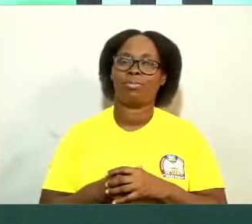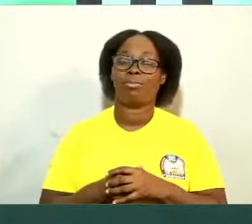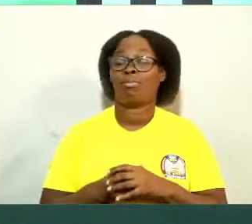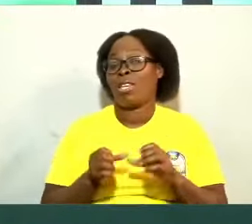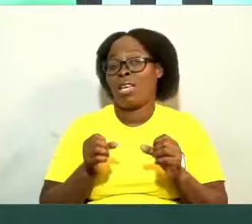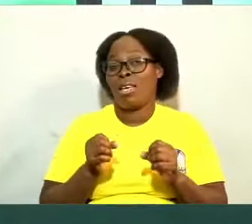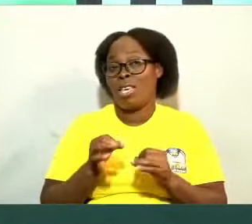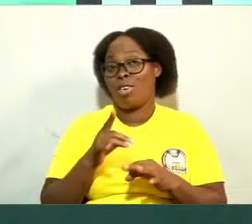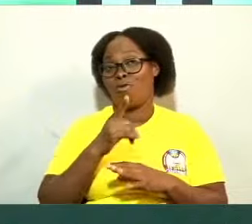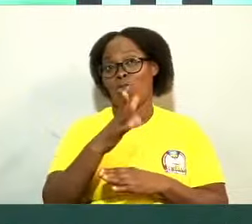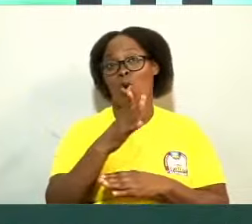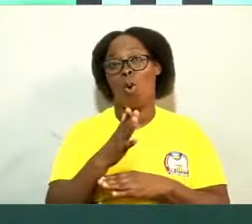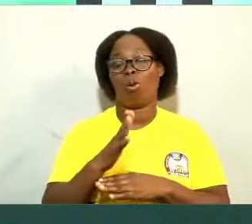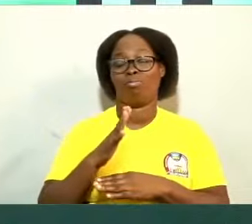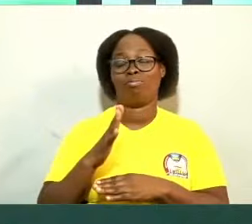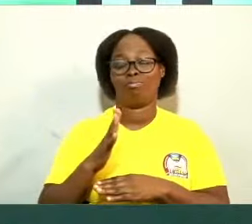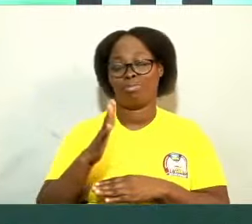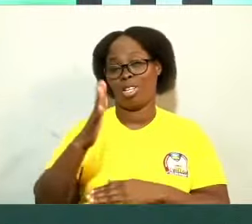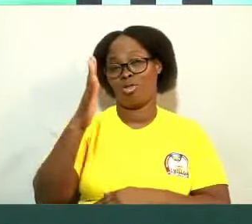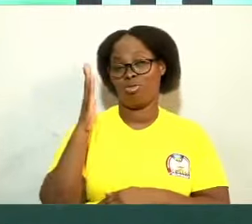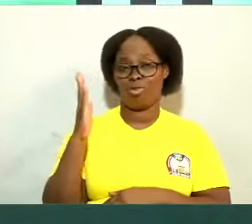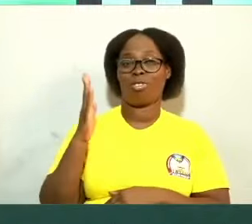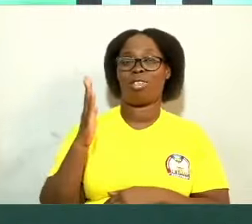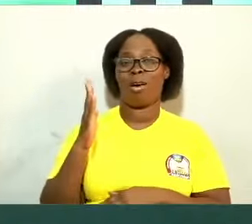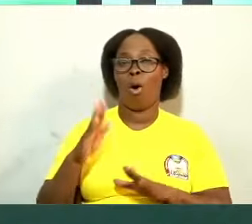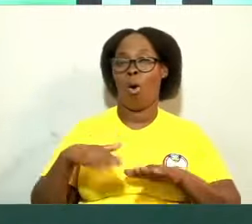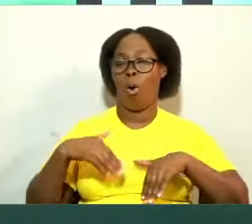ukiwa askari unakuwa askari